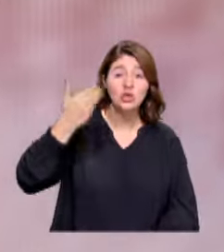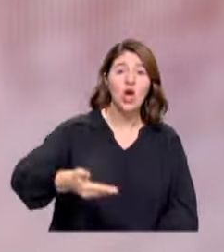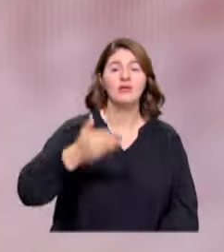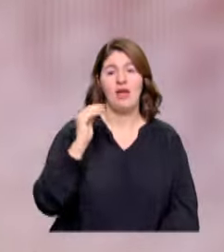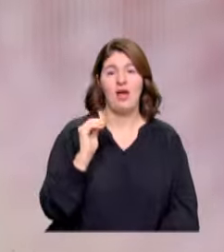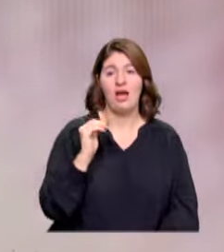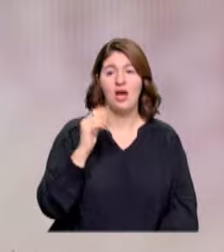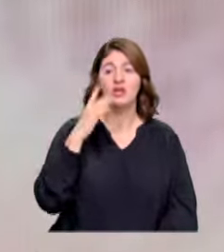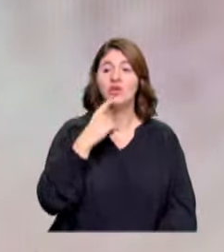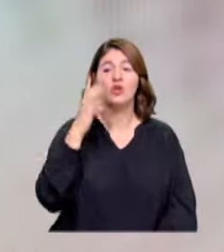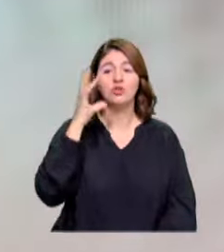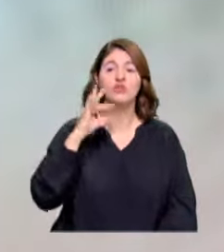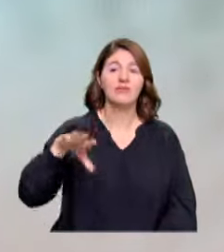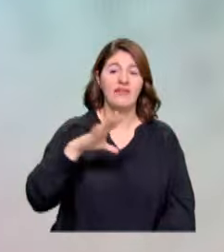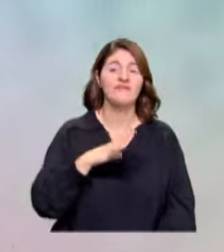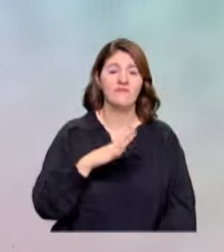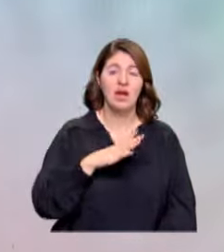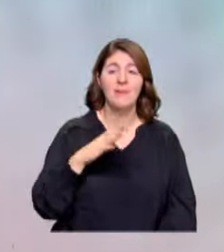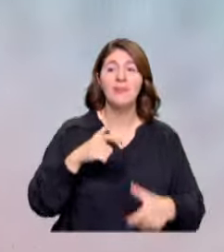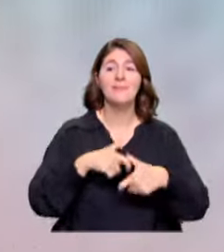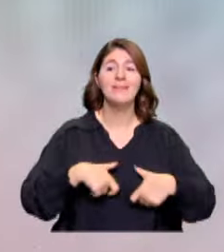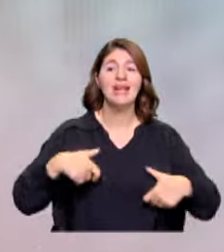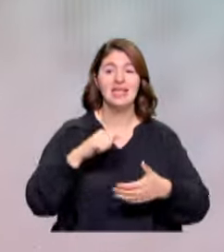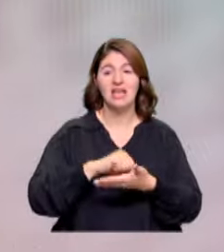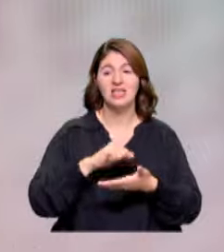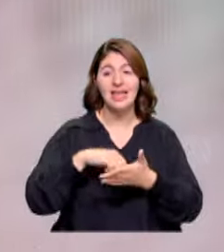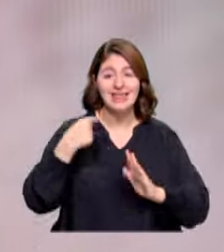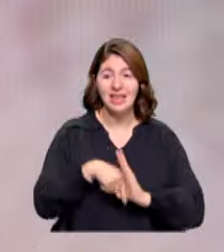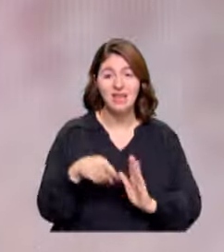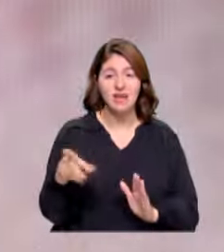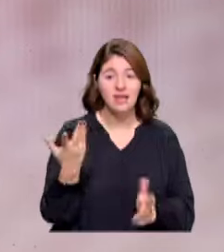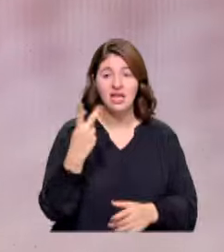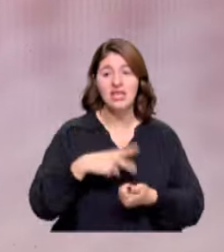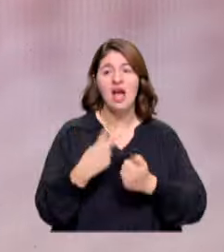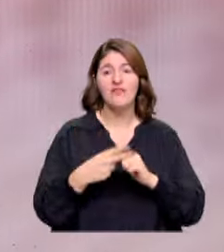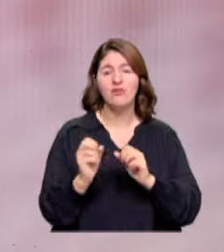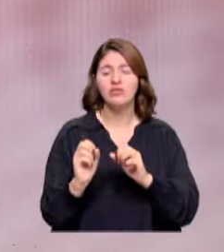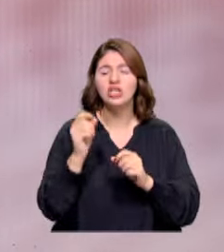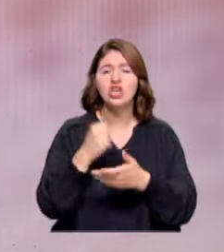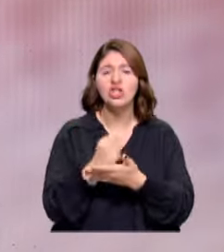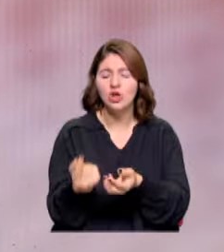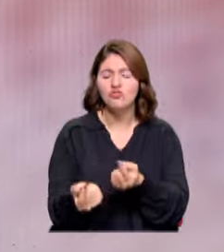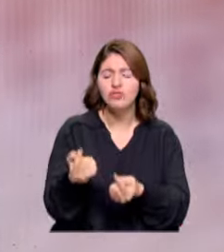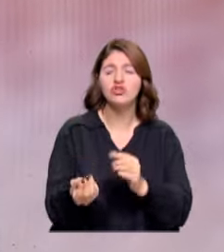aslında söyleyen uzmanlar da var. Milliyet gazetesindeki detaysa 2 haftaya